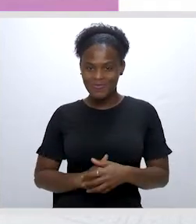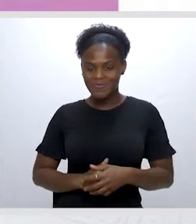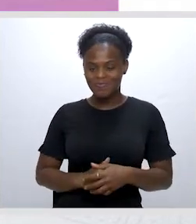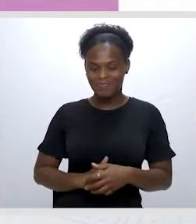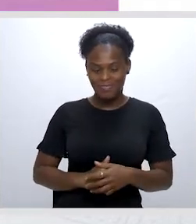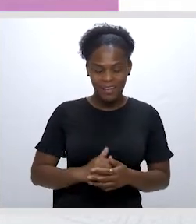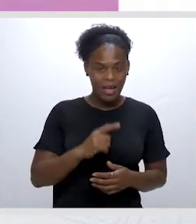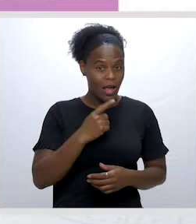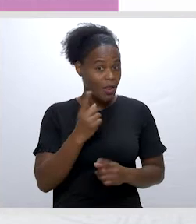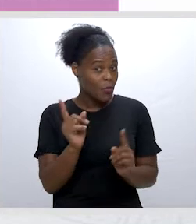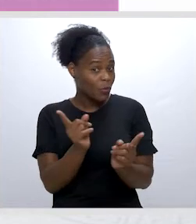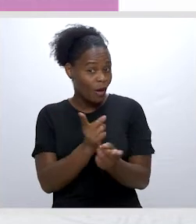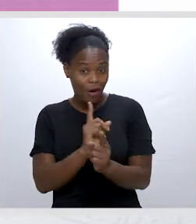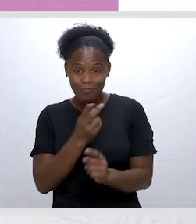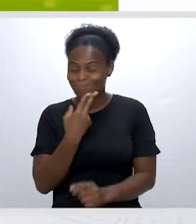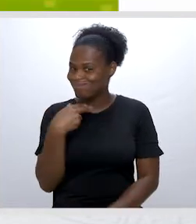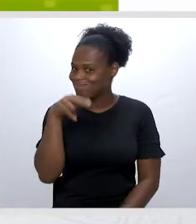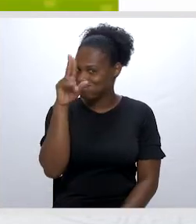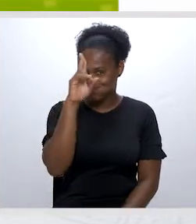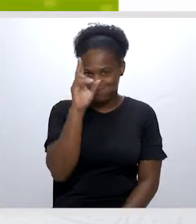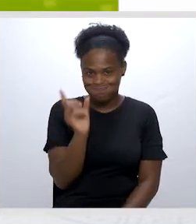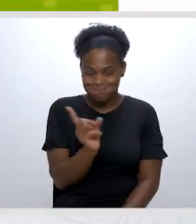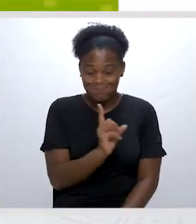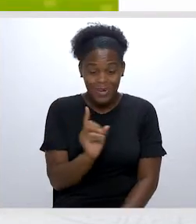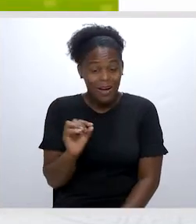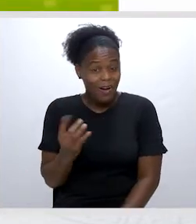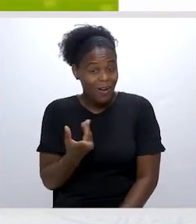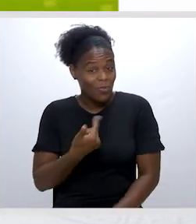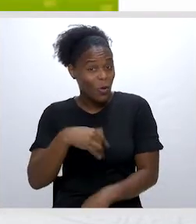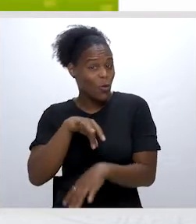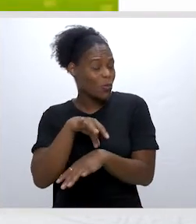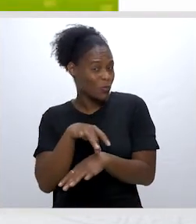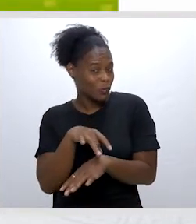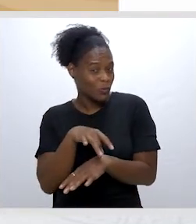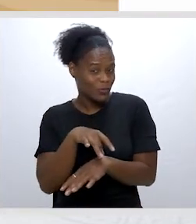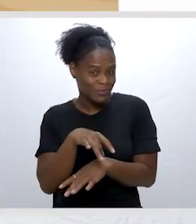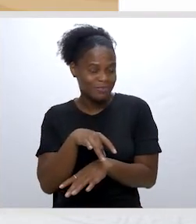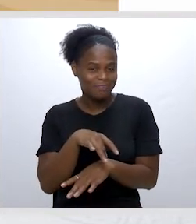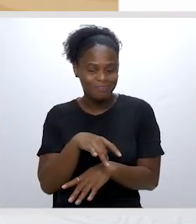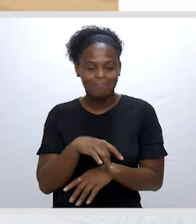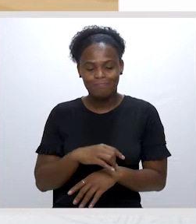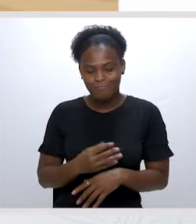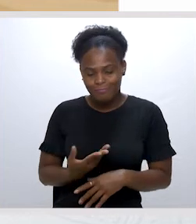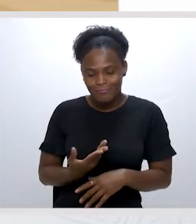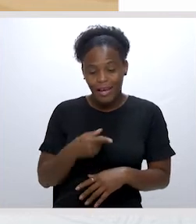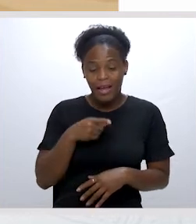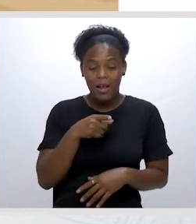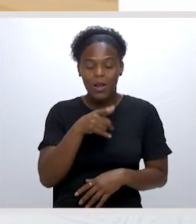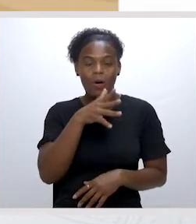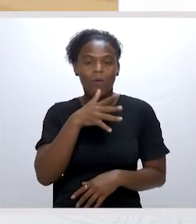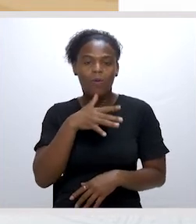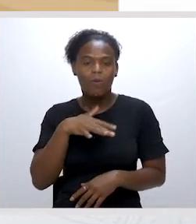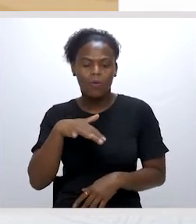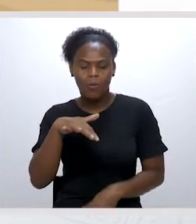Il ne faut pas se tromper quand on est malade, c'est la ronde